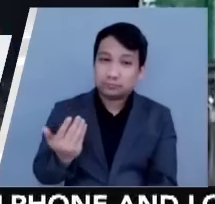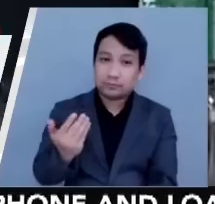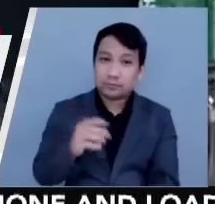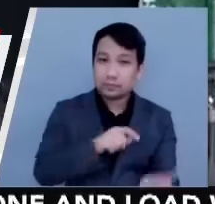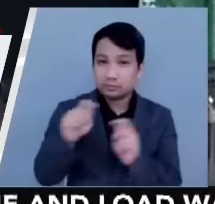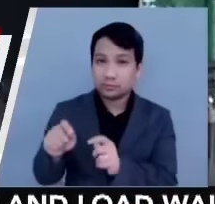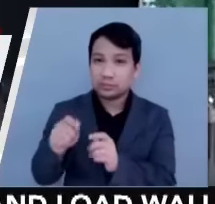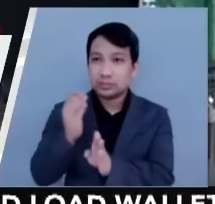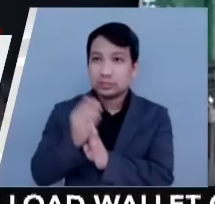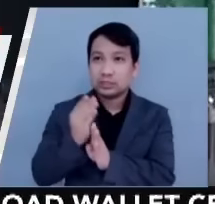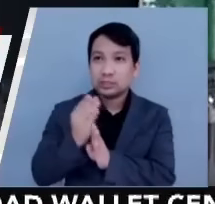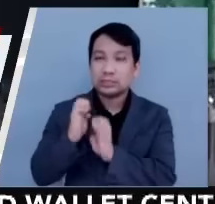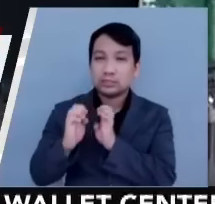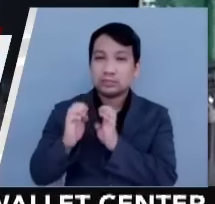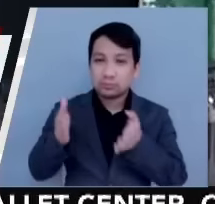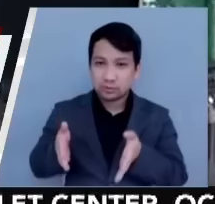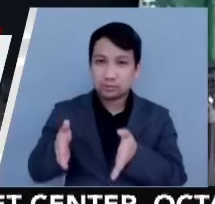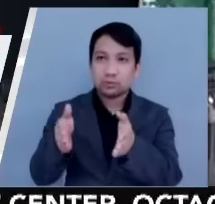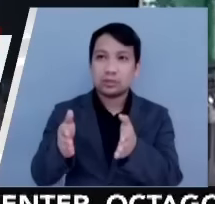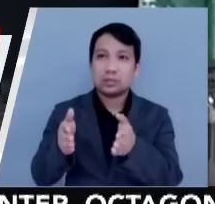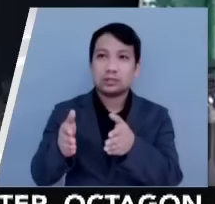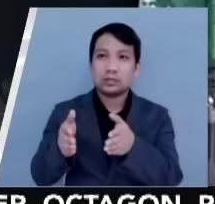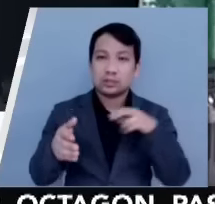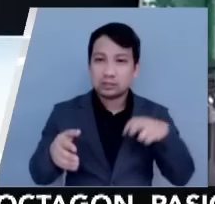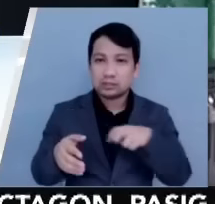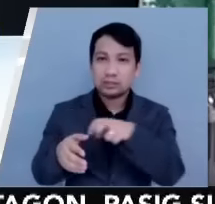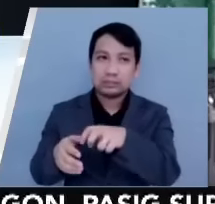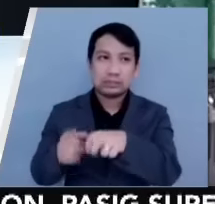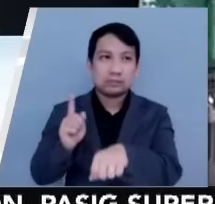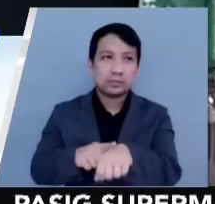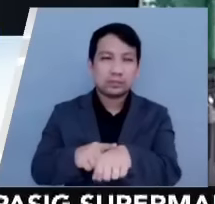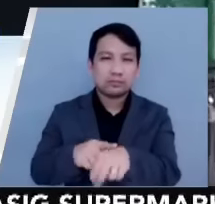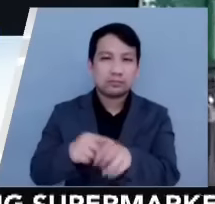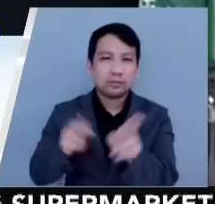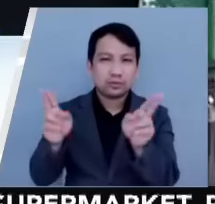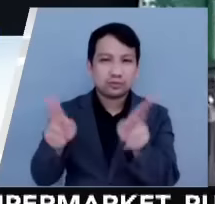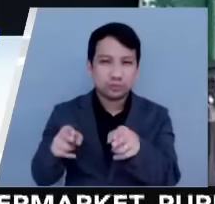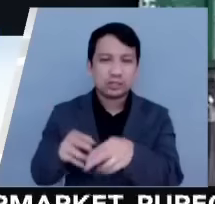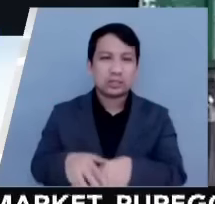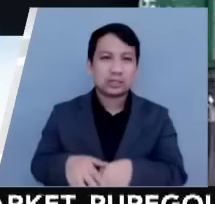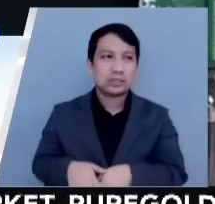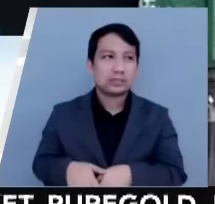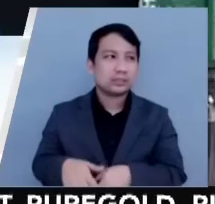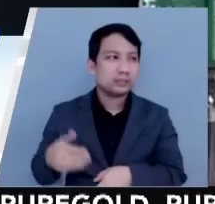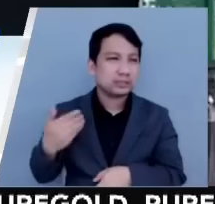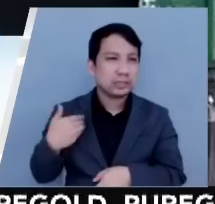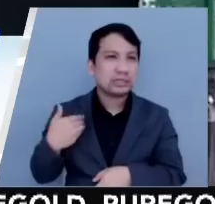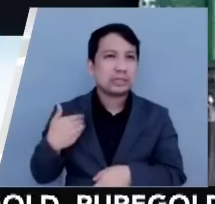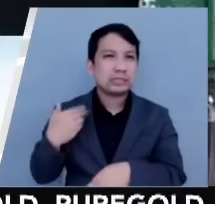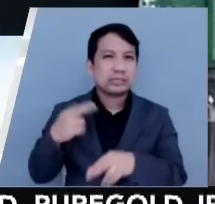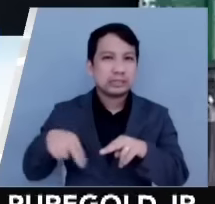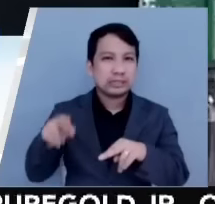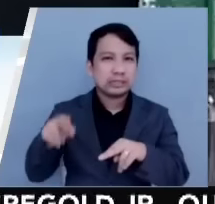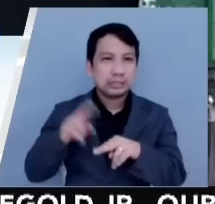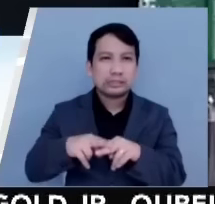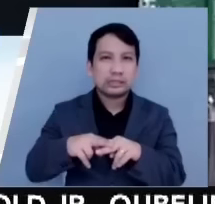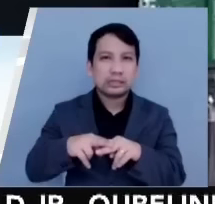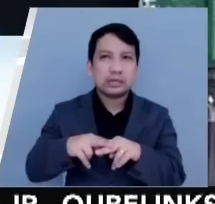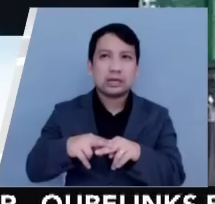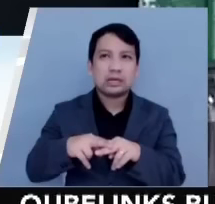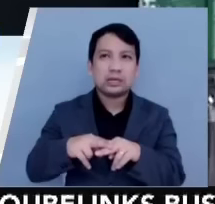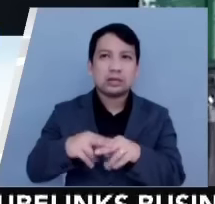dahil yung travel time, it's either hindi ho nag-increase, it's still fast as compared to other mode